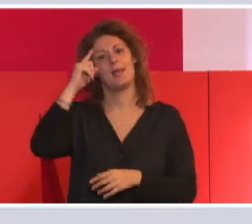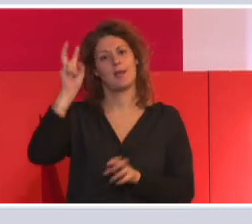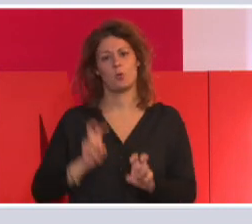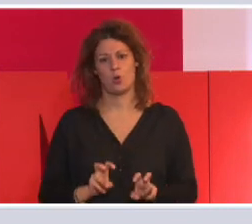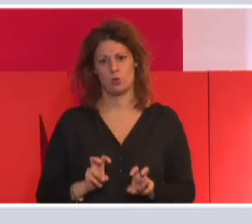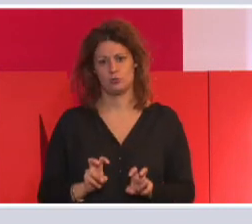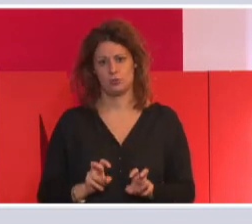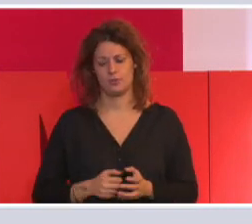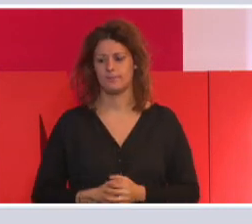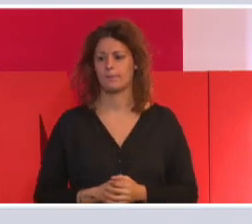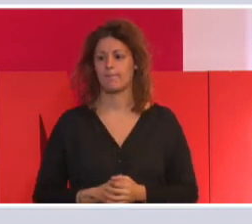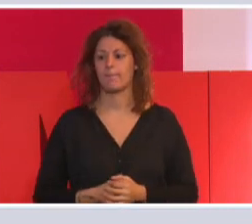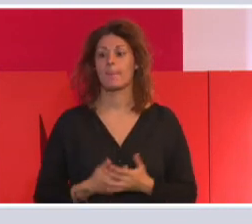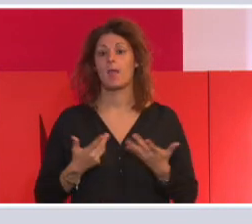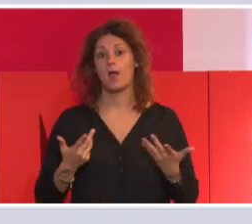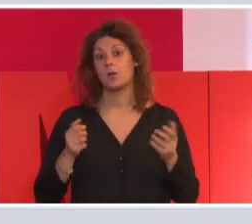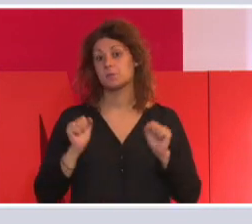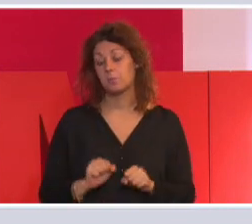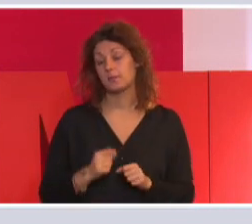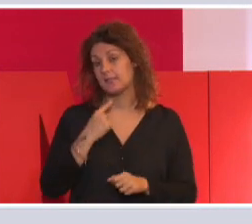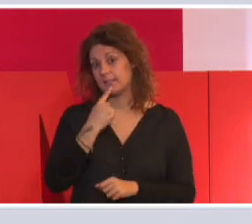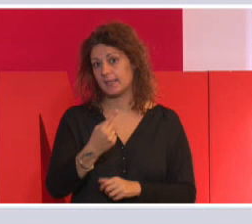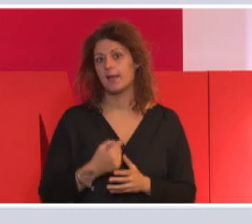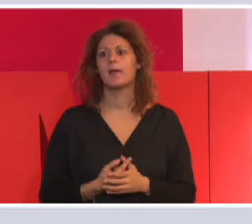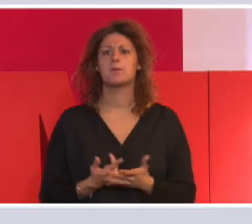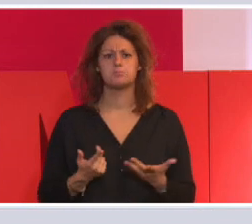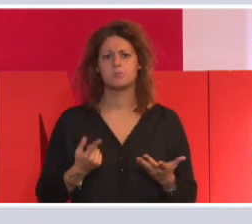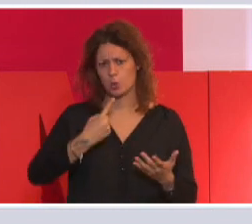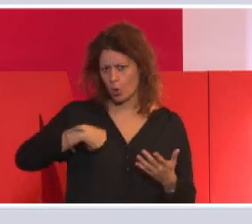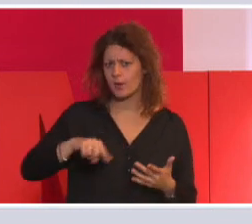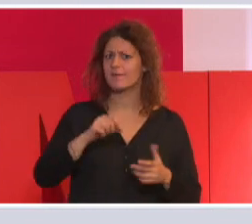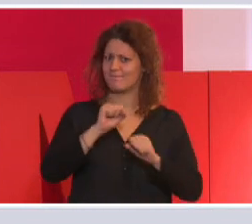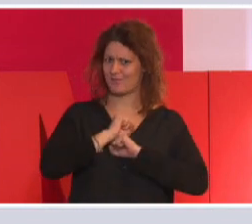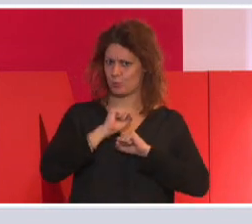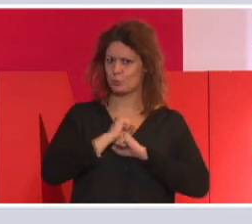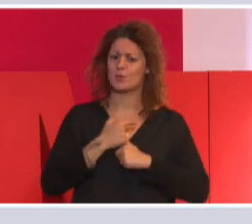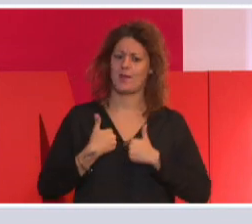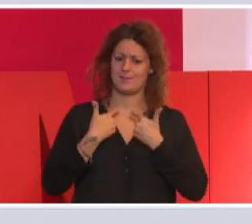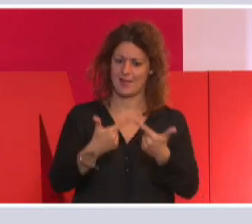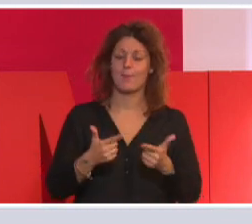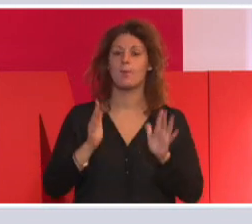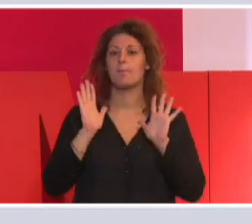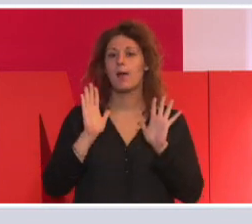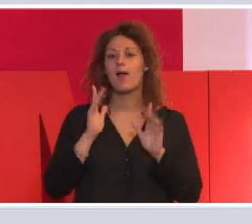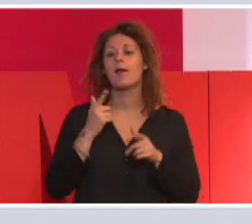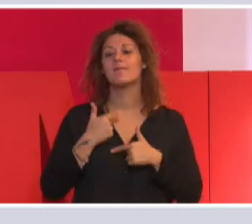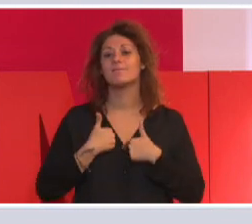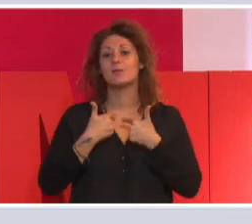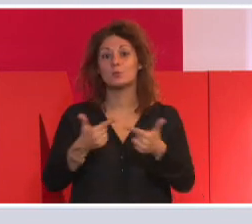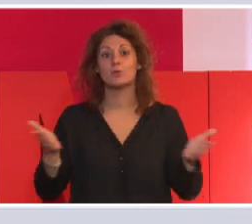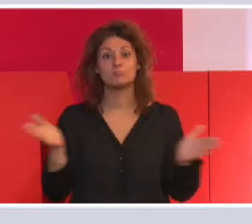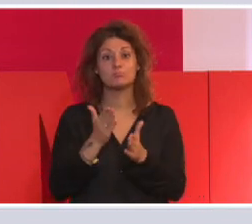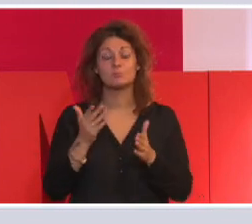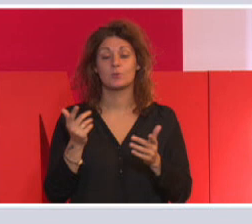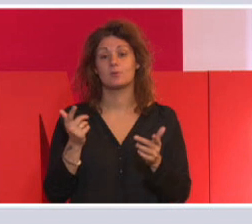in questo senso la seconda chiave di lettura è sì siamo capaci di avere fiducia ma bisogna anche meritarsela vi